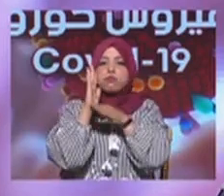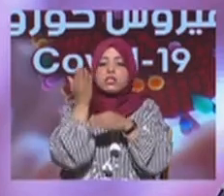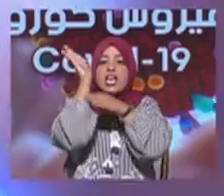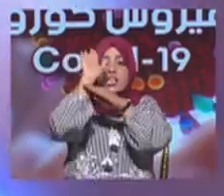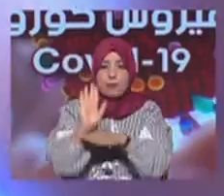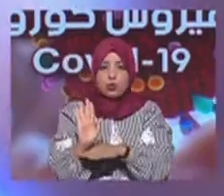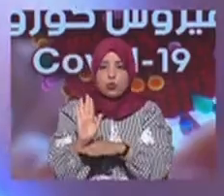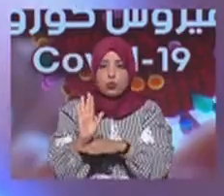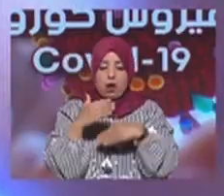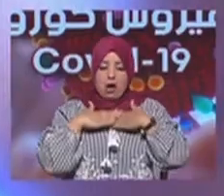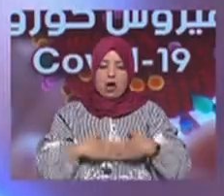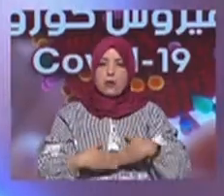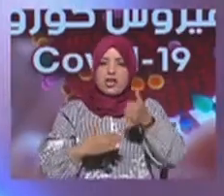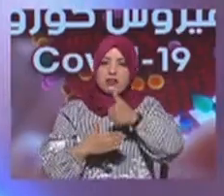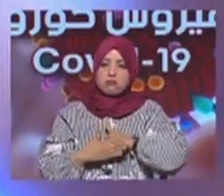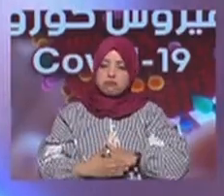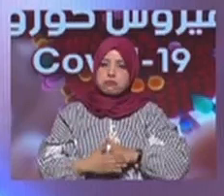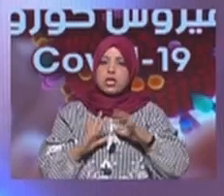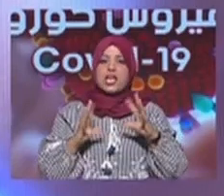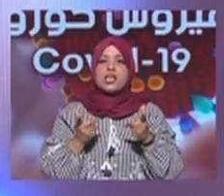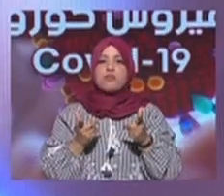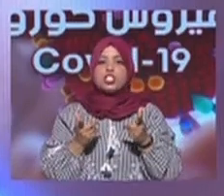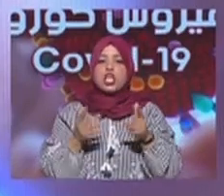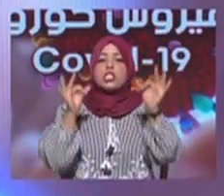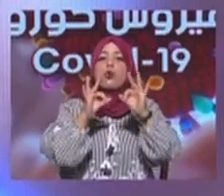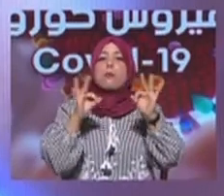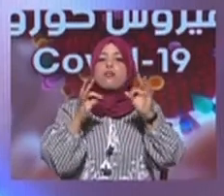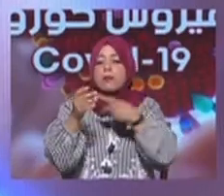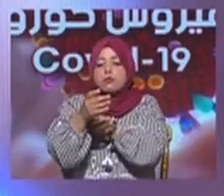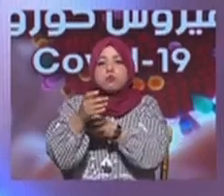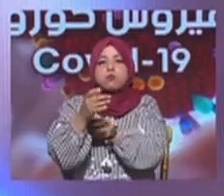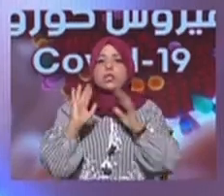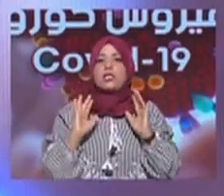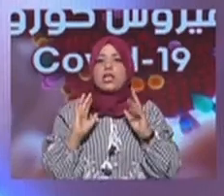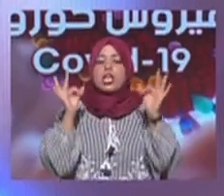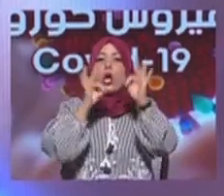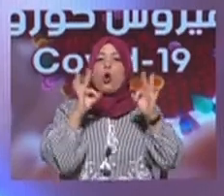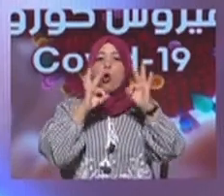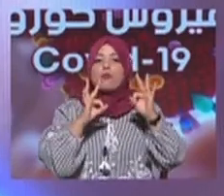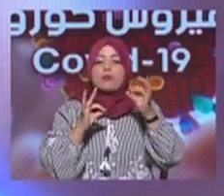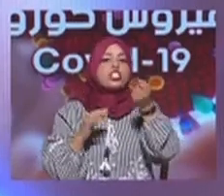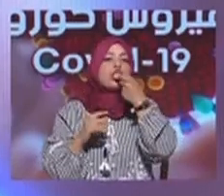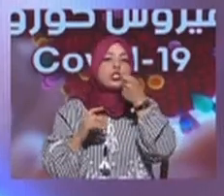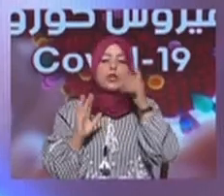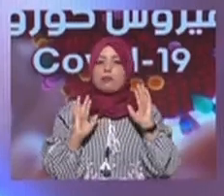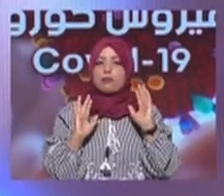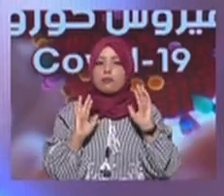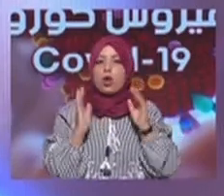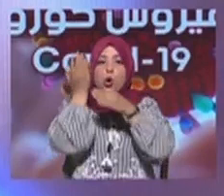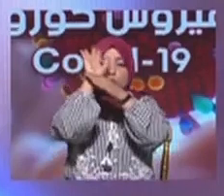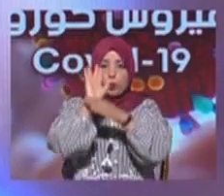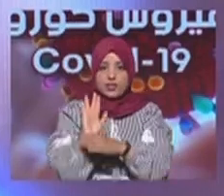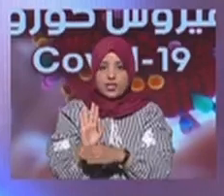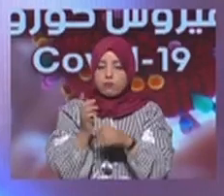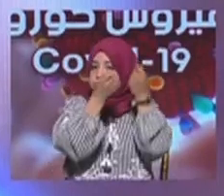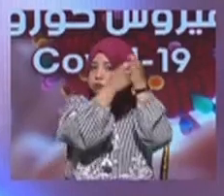خاطر في الوقت الحاضر ما عندنا ضد هالفيروس هذا لا فما دواء لا فما تلقيح في الوقت الحاضر وما عندنا كان الوقايه واثبتت الوقايه اللي هي